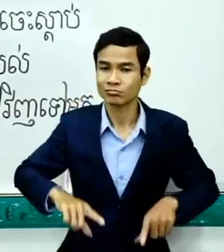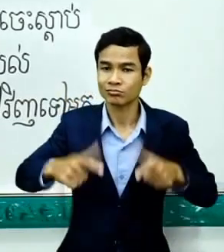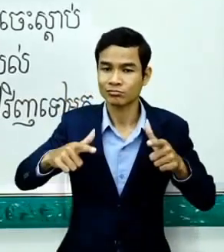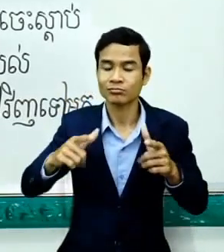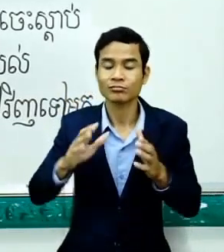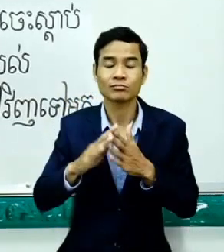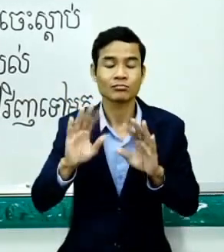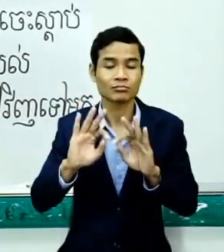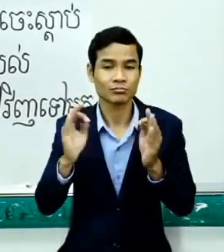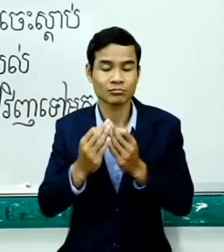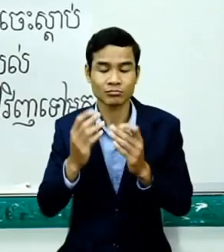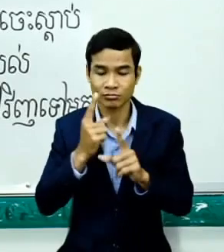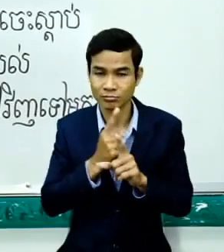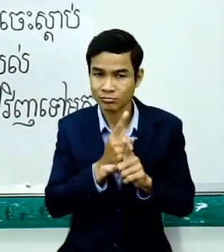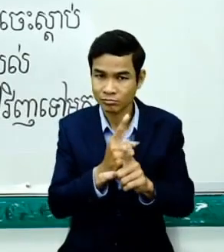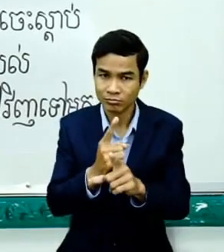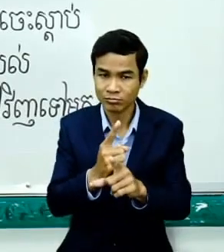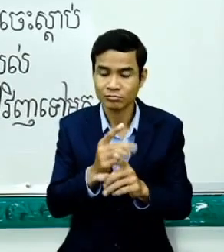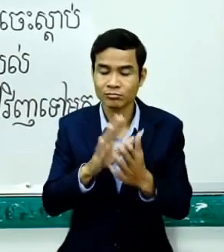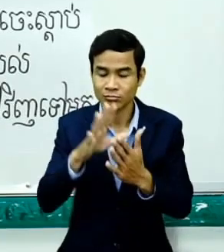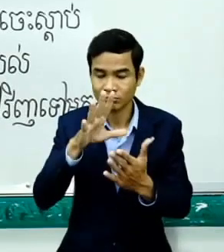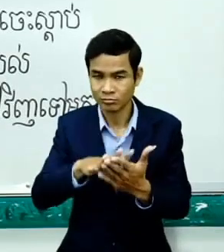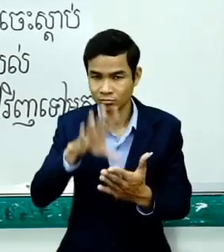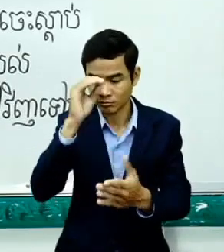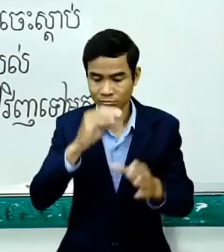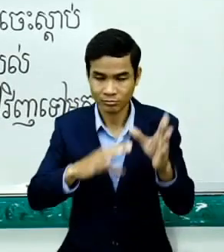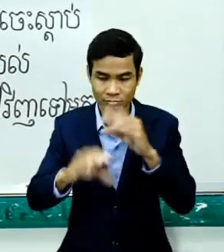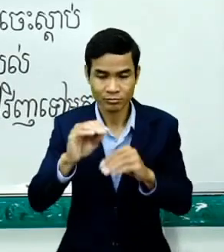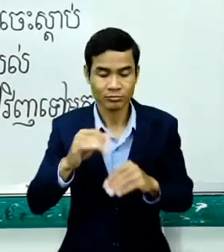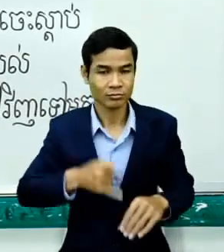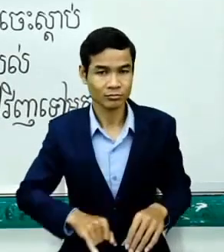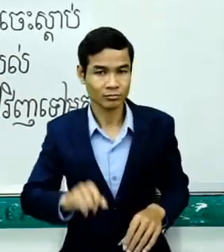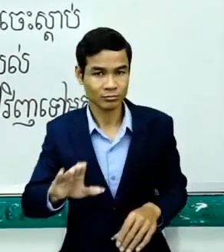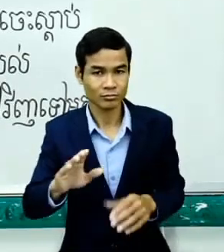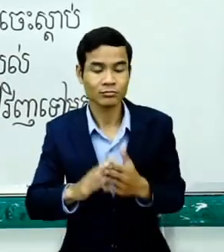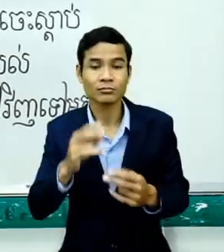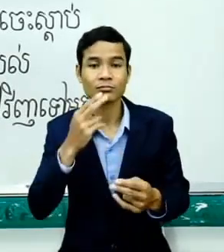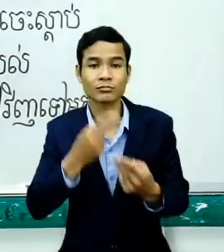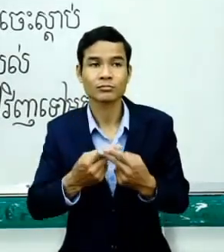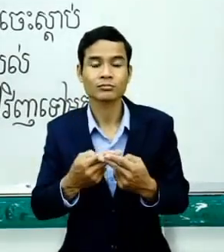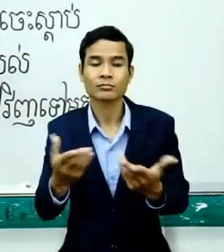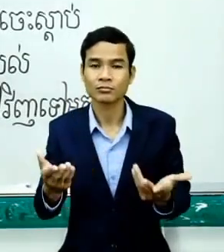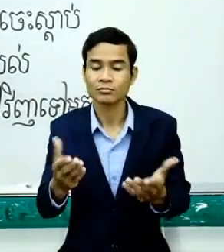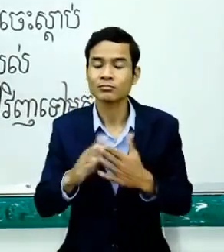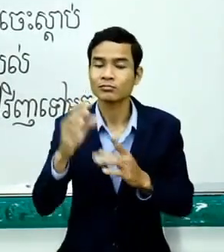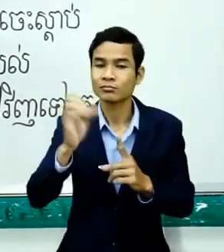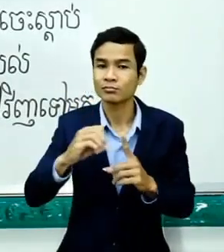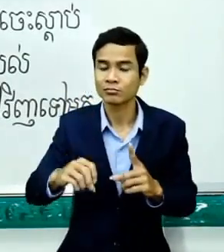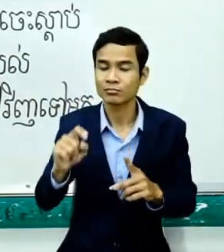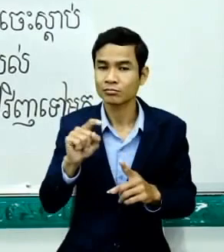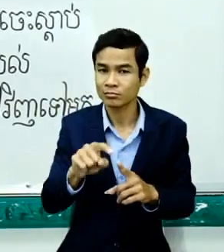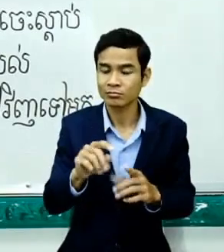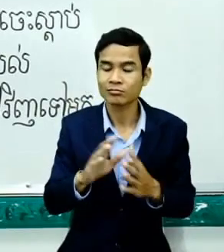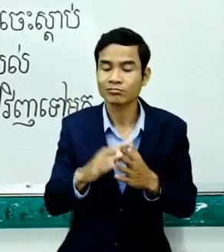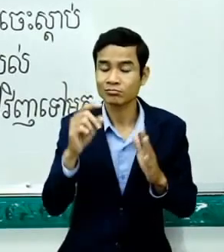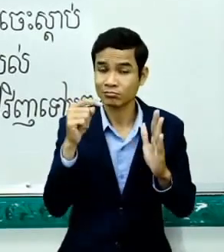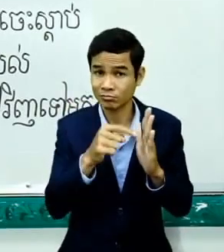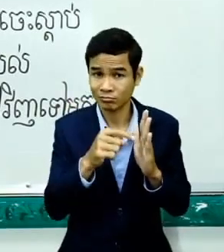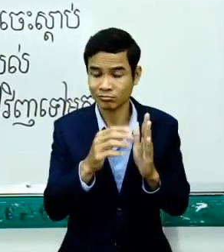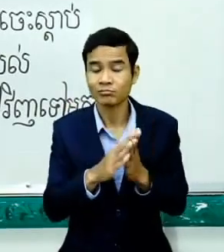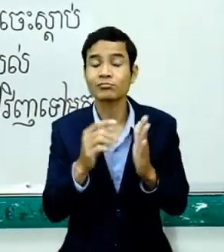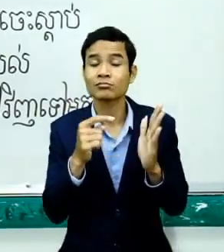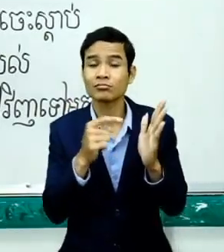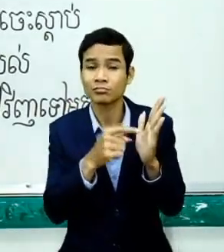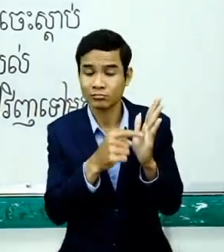tạm đán cá sạc xá rồi bọc con chà chăng chùm lại rồi bò dưỡng cái thân nâng khnóng là bạc mùi nè nè con chà to bên